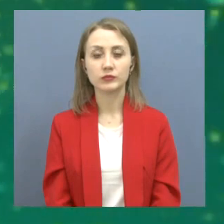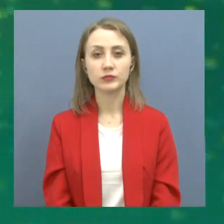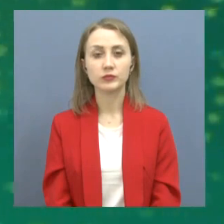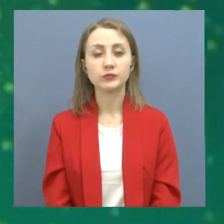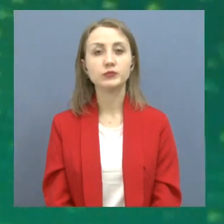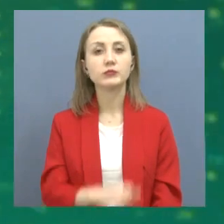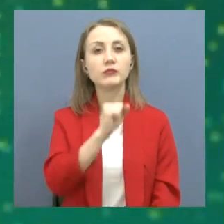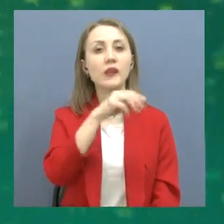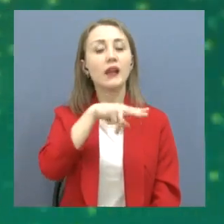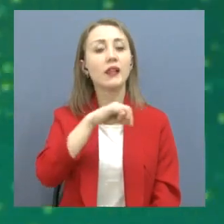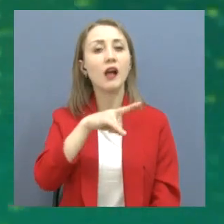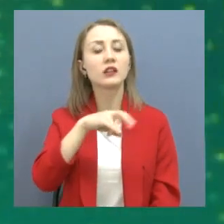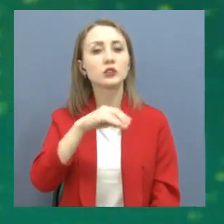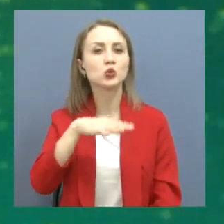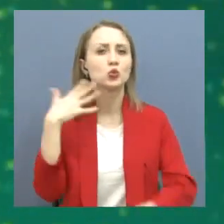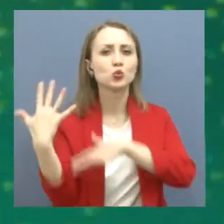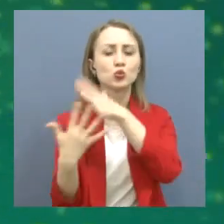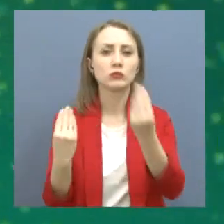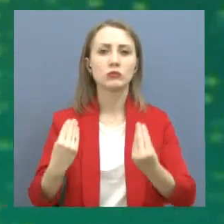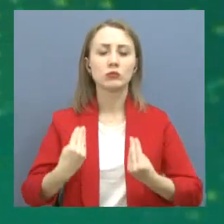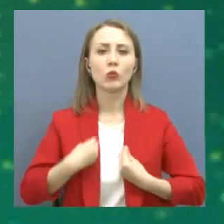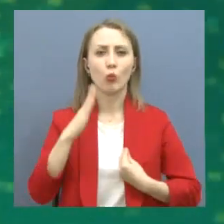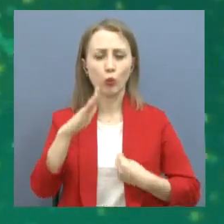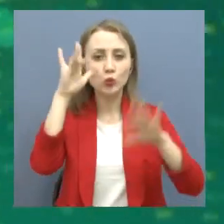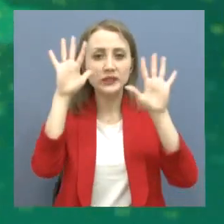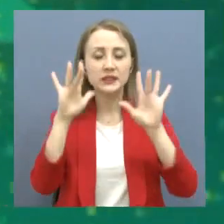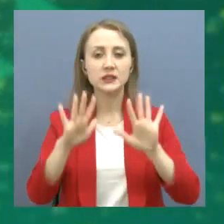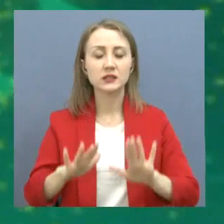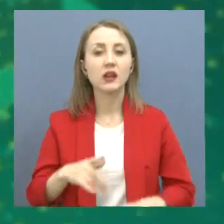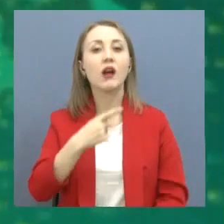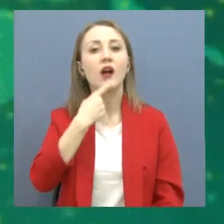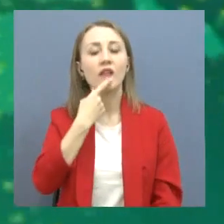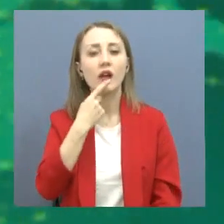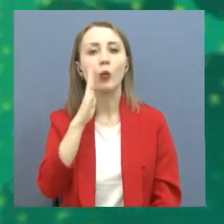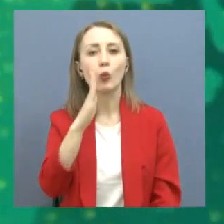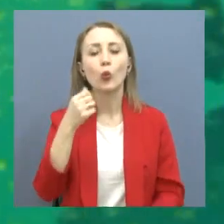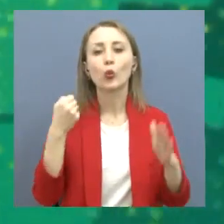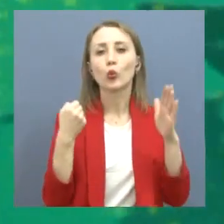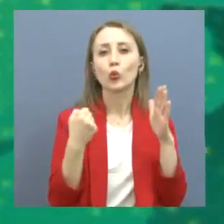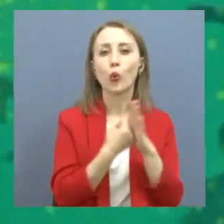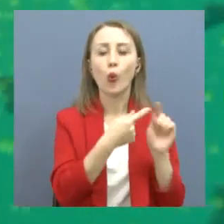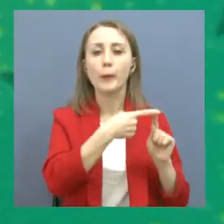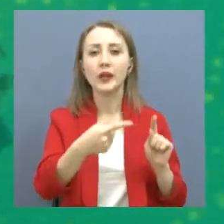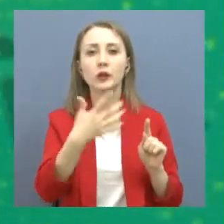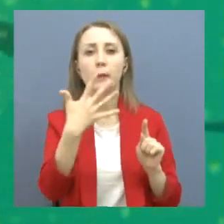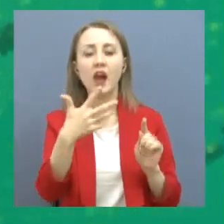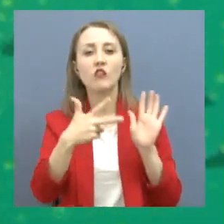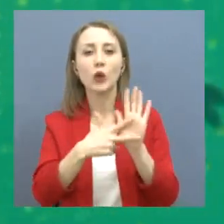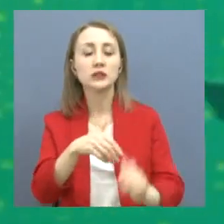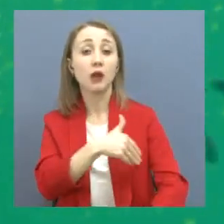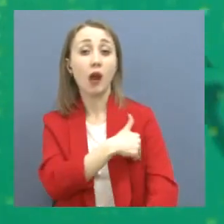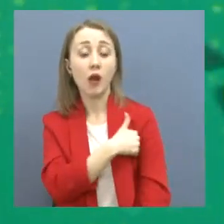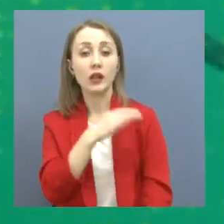Атлантический циклон, вызвавший ураган, приведет к снежному бурану. Синоптики прогнозируют понижение температуры ночью до минус 5-8 градусов